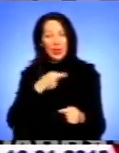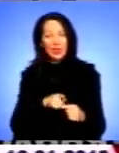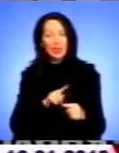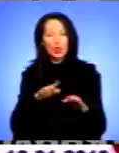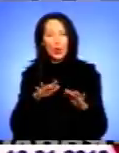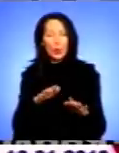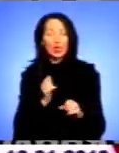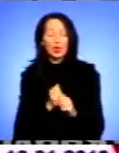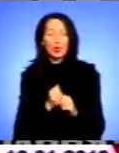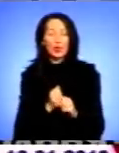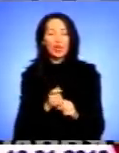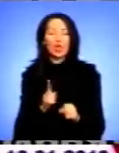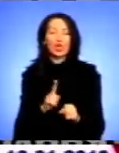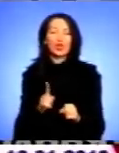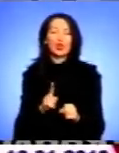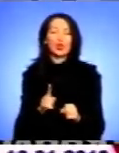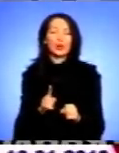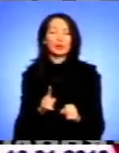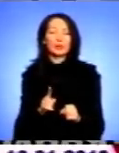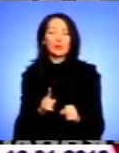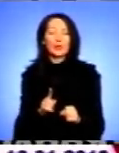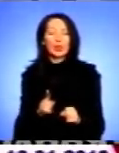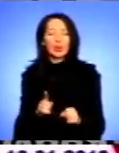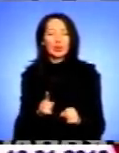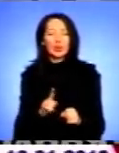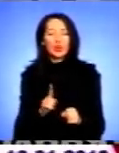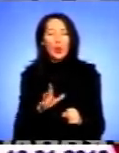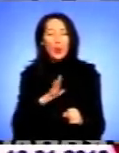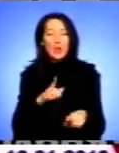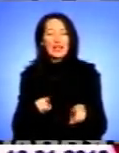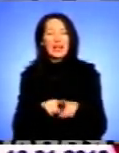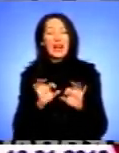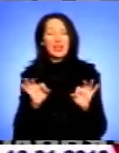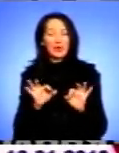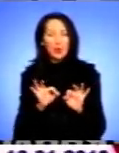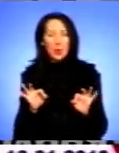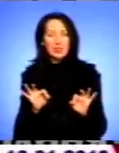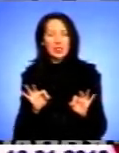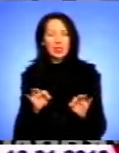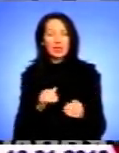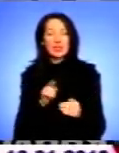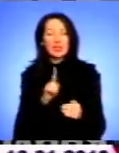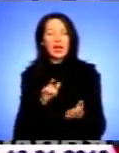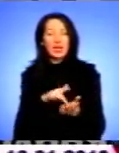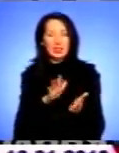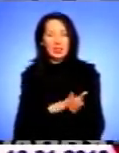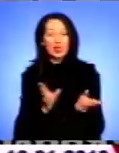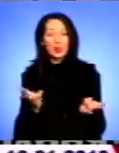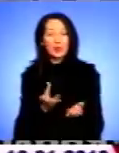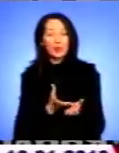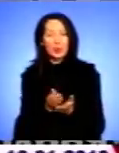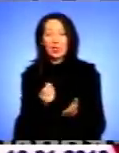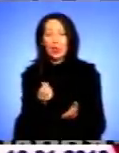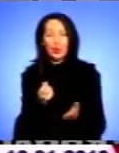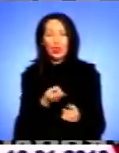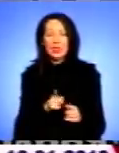здійснити. Щодо того, що була така інформація, що за реєстрацію потрібно ще й платити гроші,